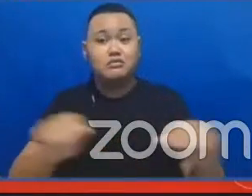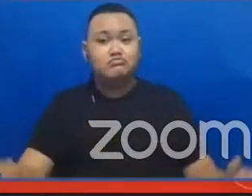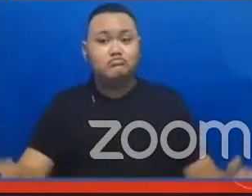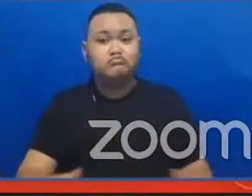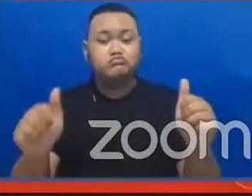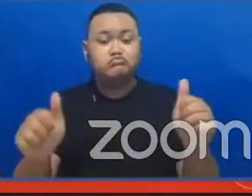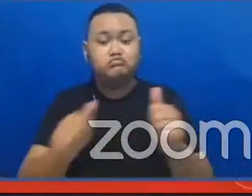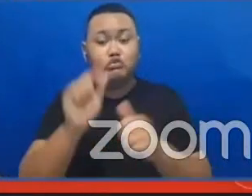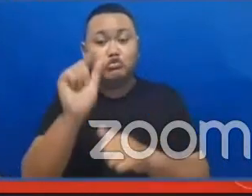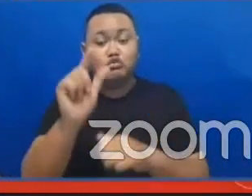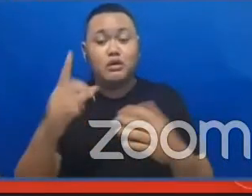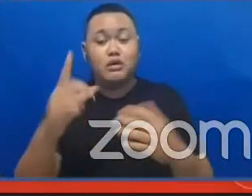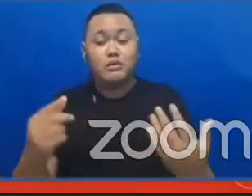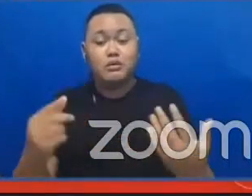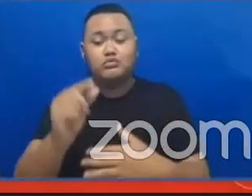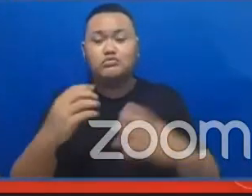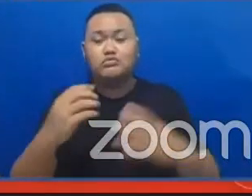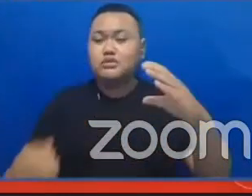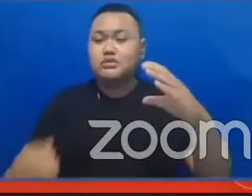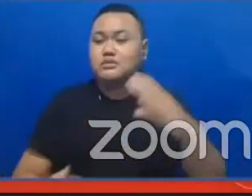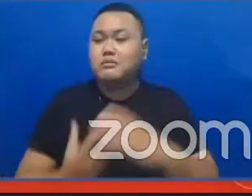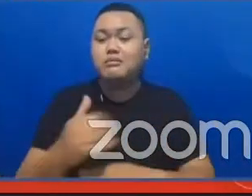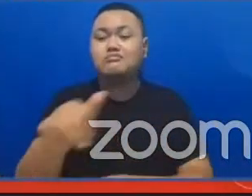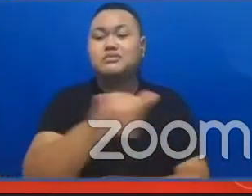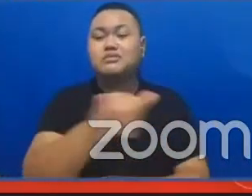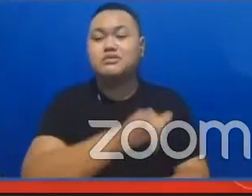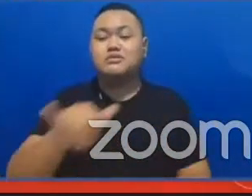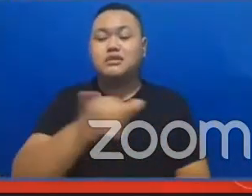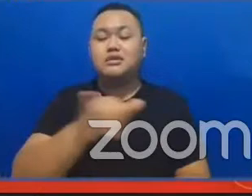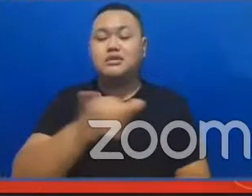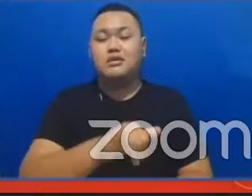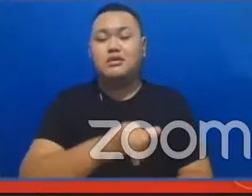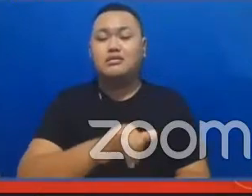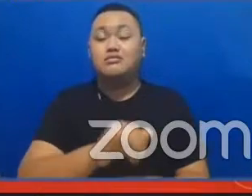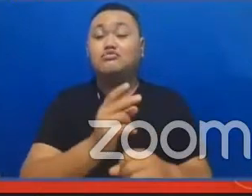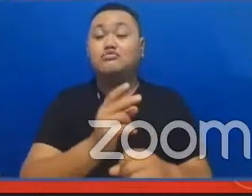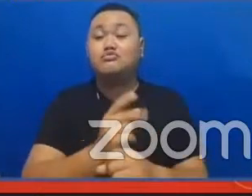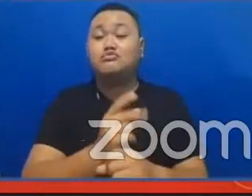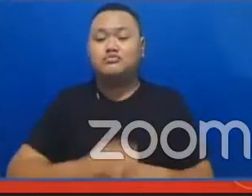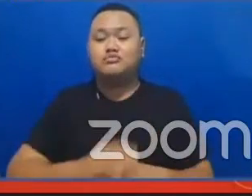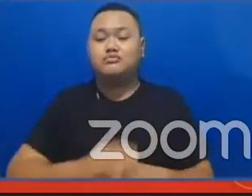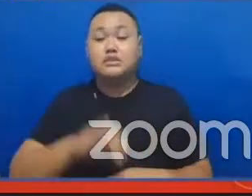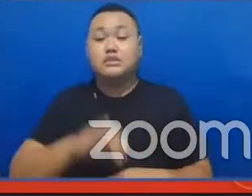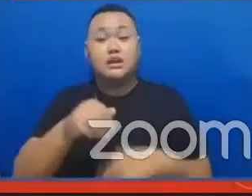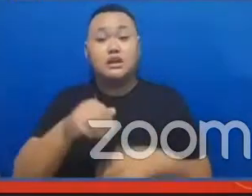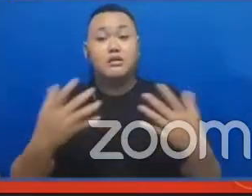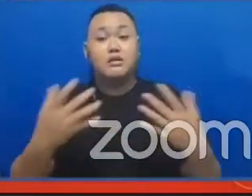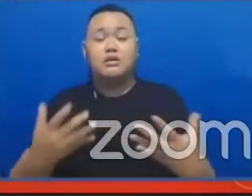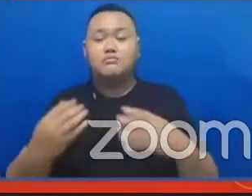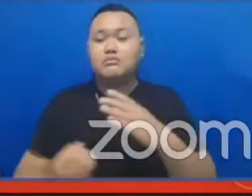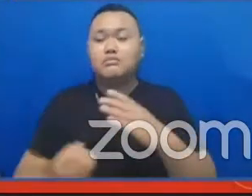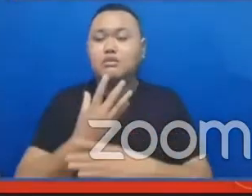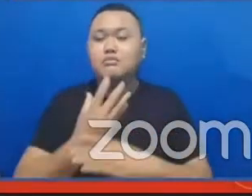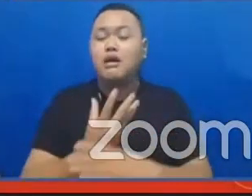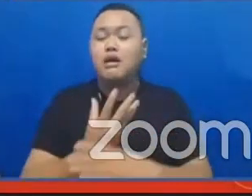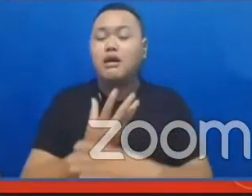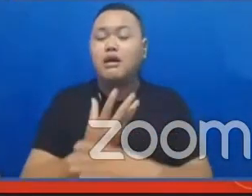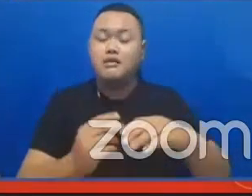untuk apa dikembangkan bersama-sama oleh guru kita. Jadi mengembangkan perencanaan RPP-nya,